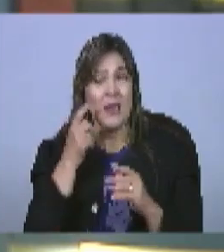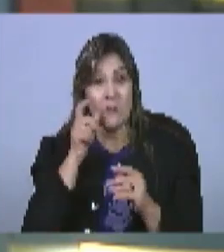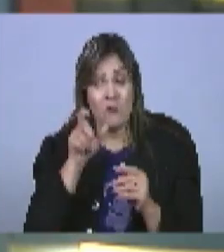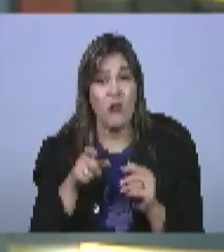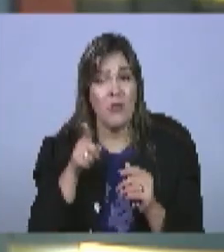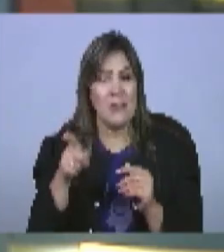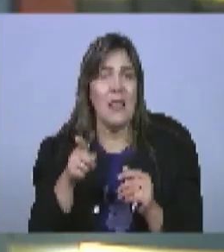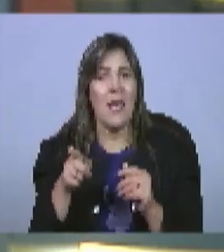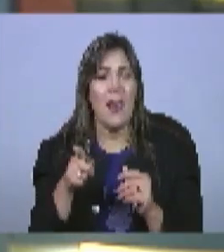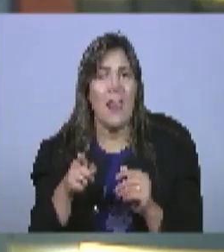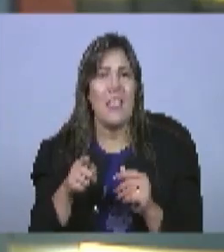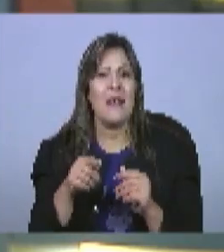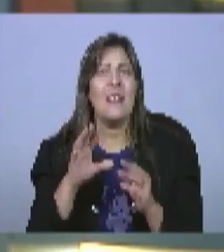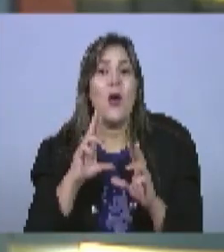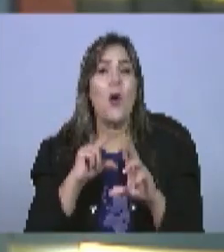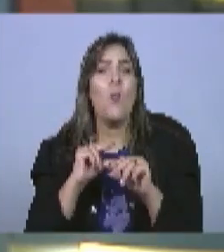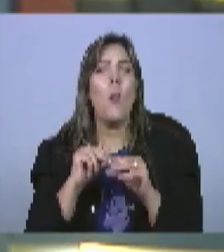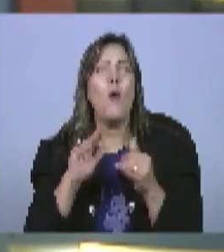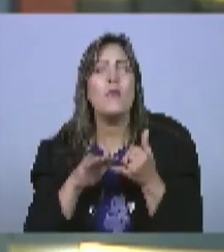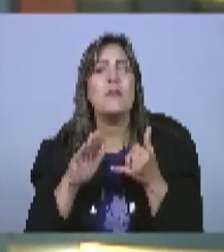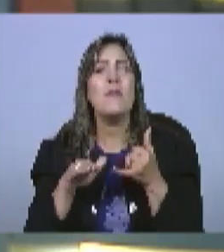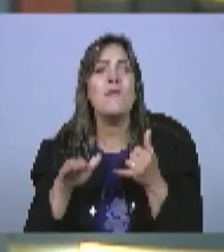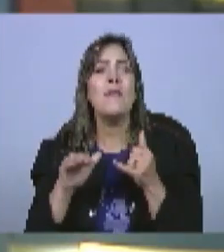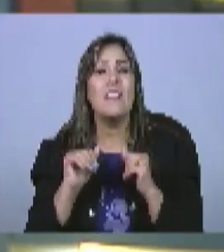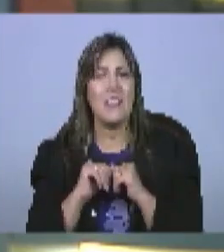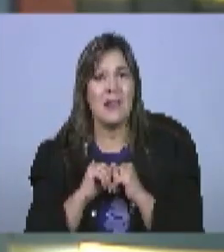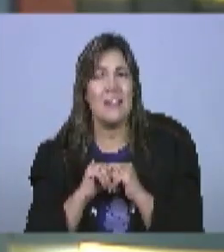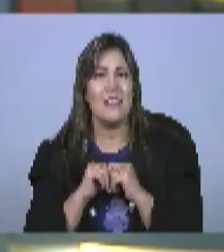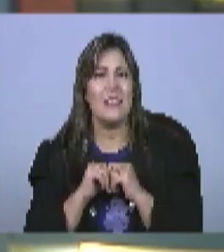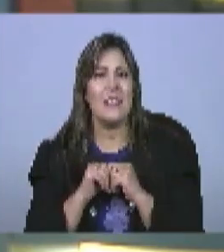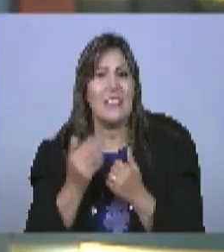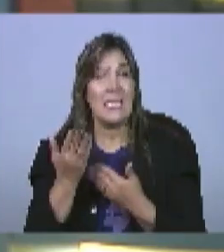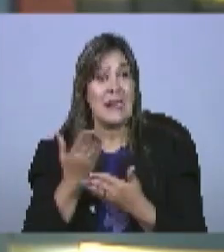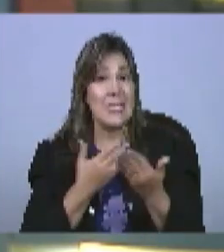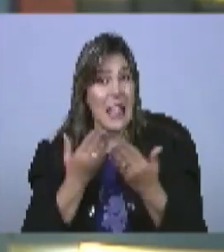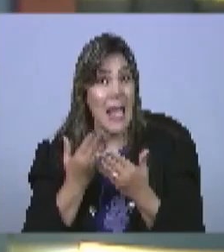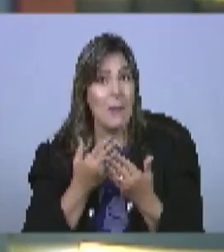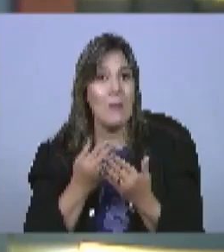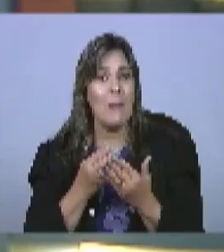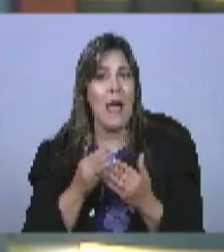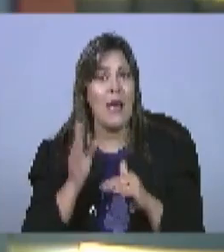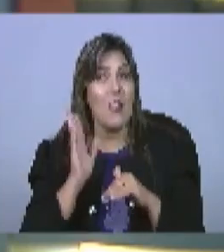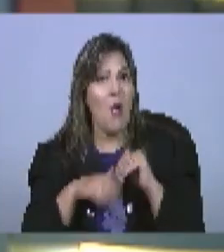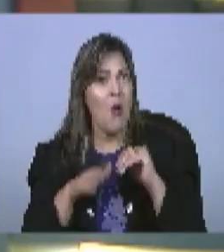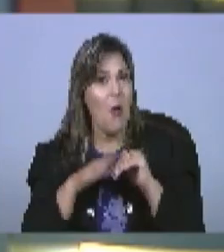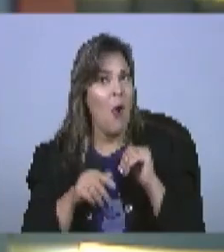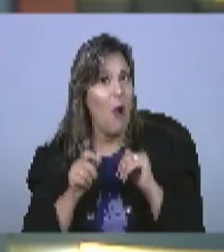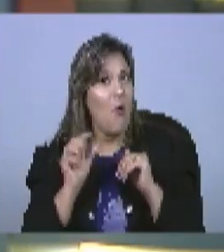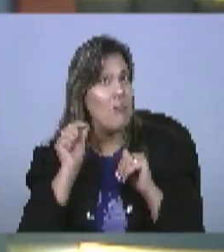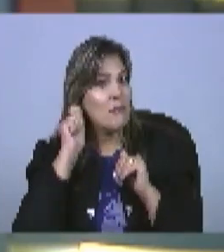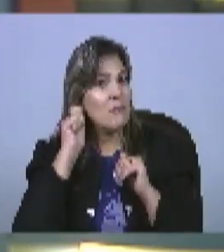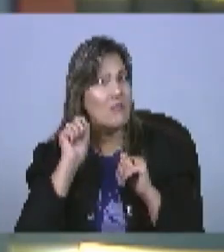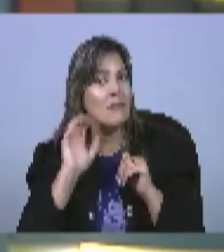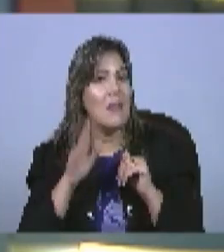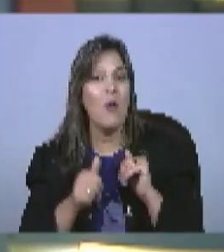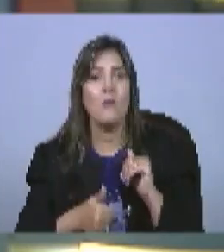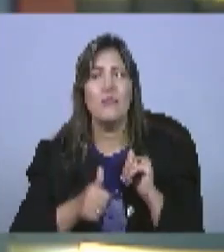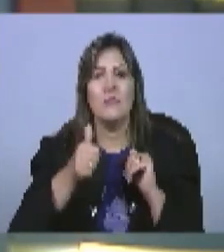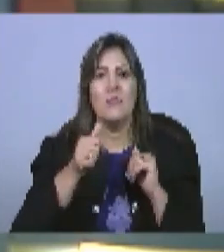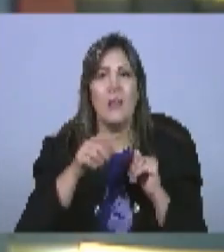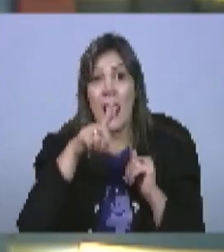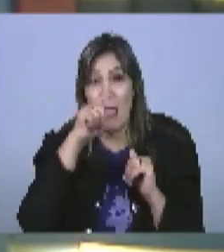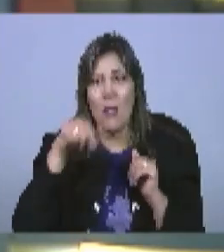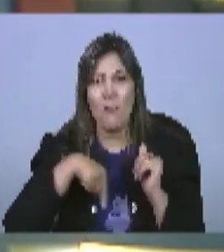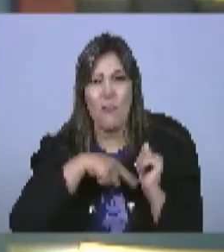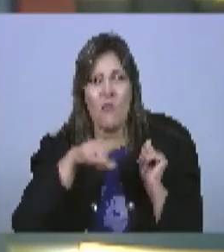المستهتر دايما زي الطفل الصغير غير تعامل معه بالثواب والعقاب وخصوصا اذا كان في دائره